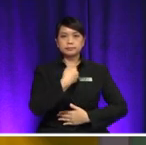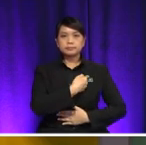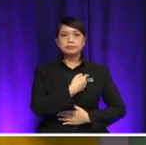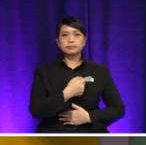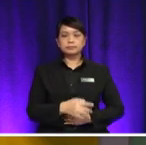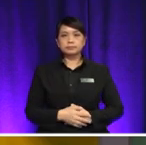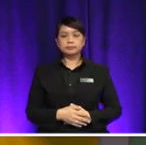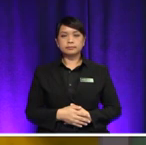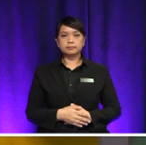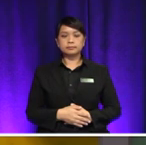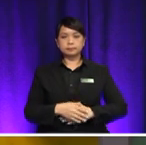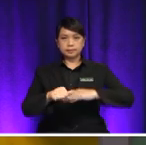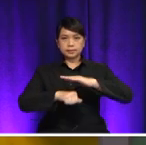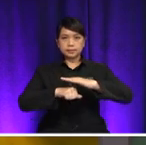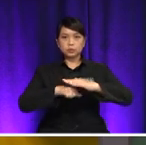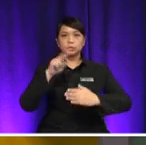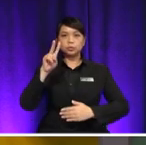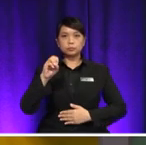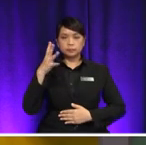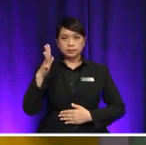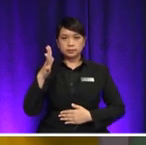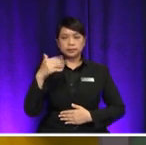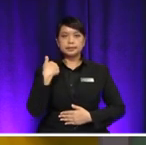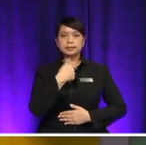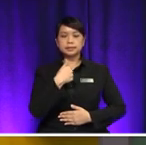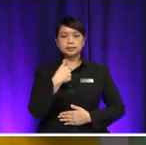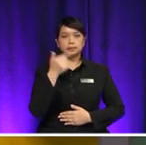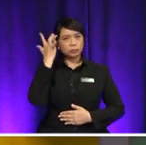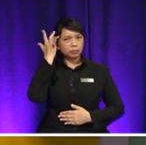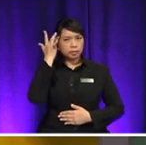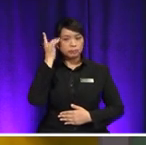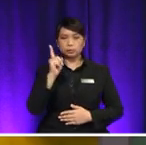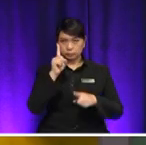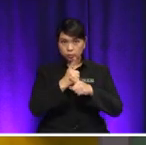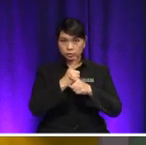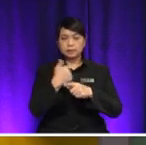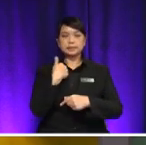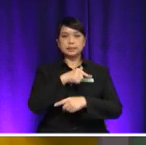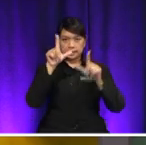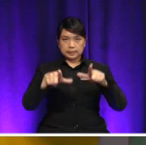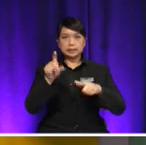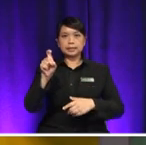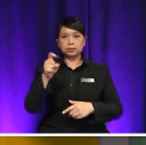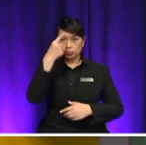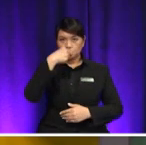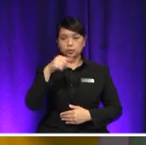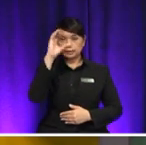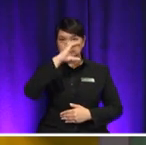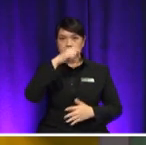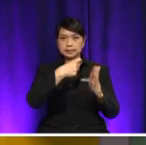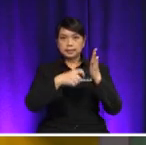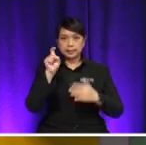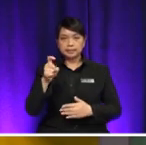berasaskan tahun 2015 saya Andaikan sebagai X lah kita tak tahu kan Oke jadi untuk mencari nilai x nih kita